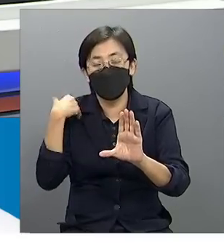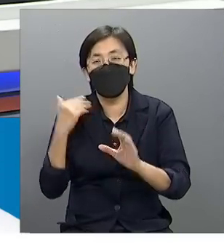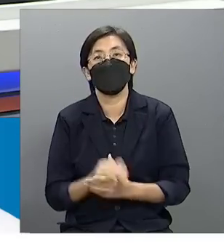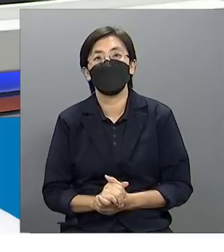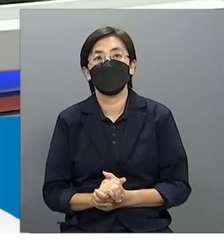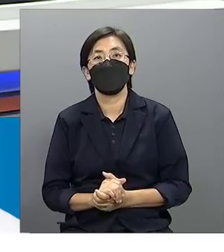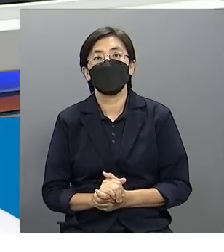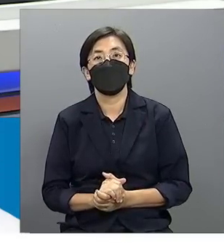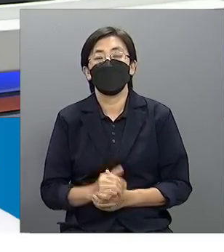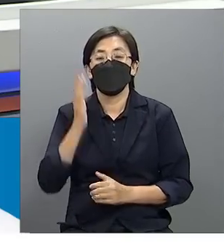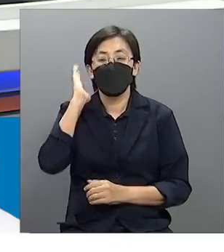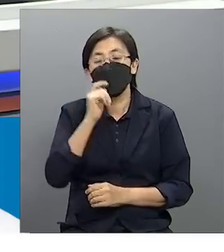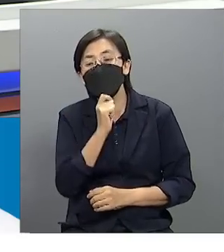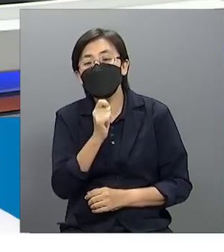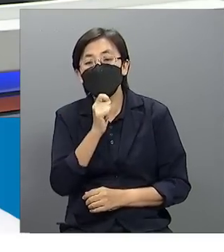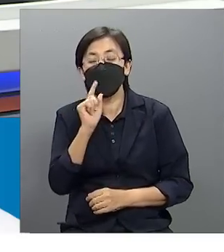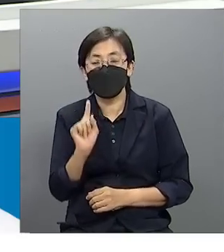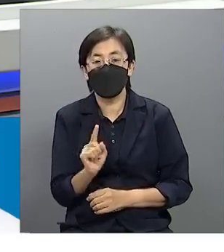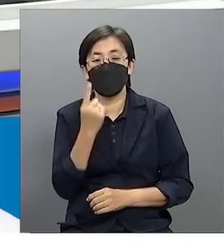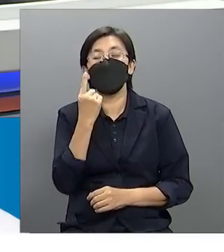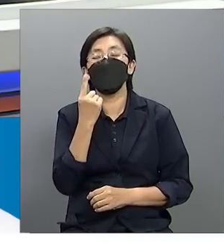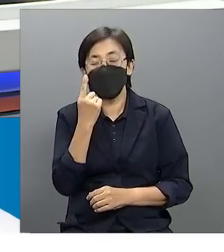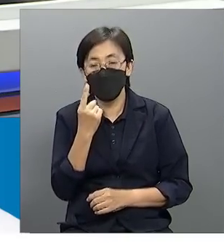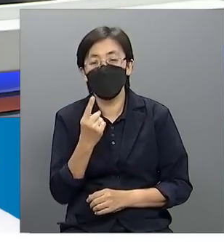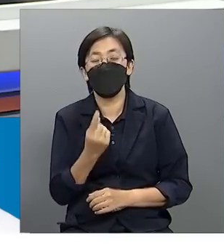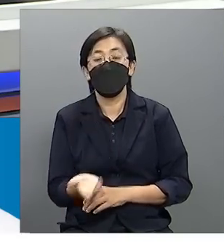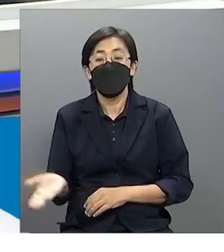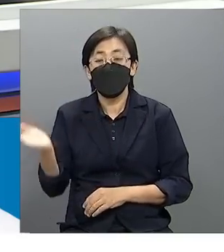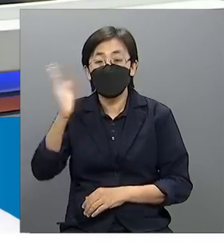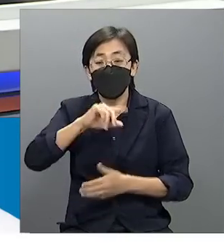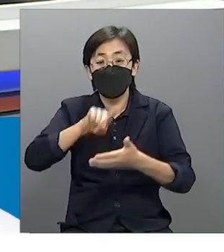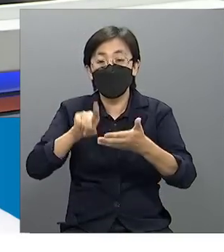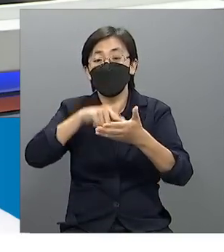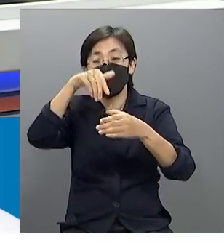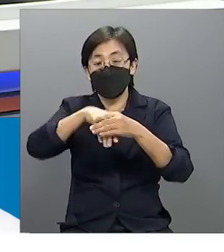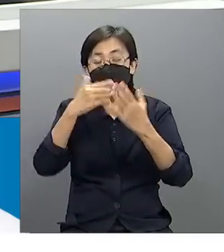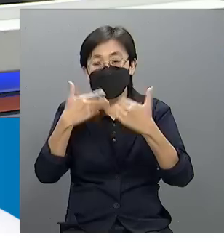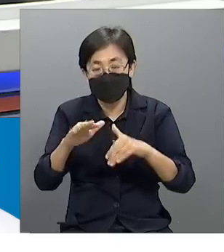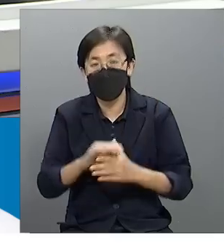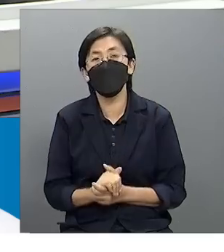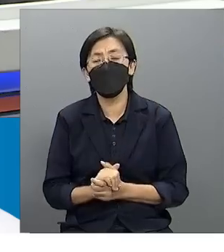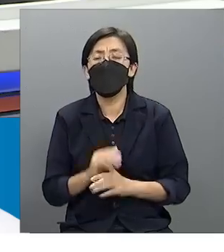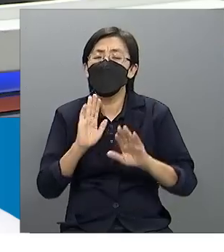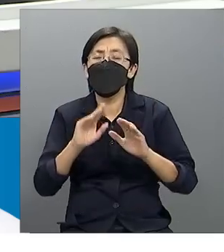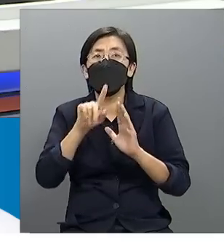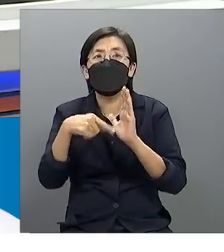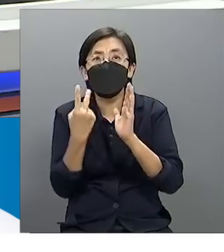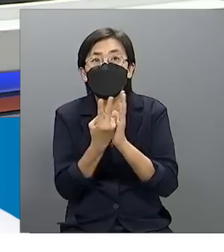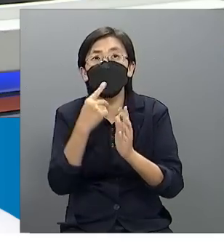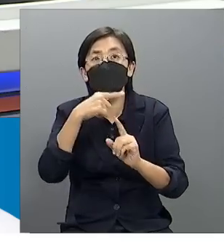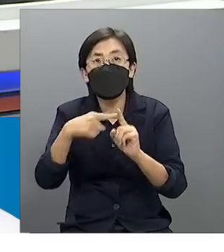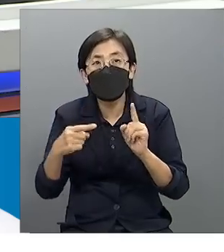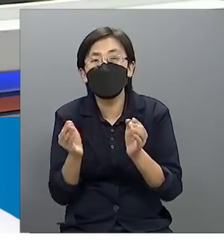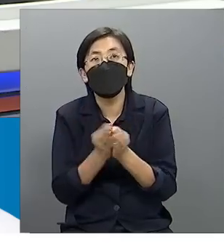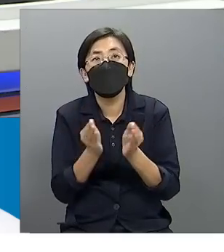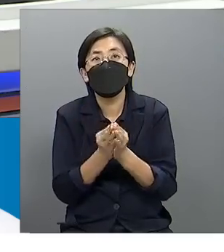ให้สัมภาษณ์ครั้งแรกนะครับหลังจากปิดหีบแล้วก็ตอนนี้เลยช่วงเวลาปิดหีบมาประมาณ2ชั่วโมงครึ่งคะแนนก็ปร